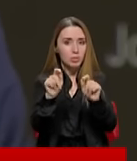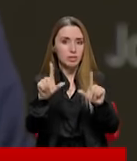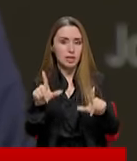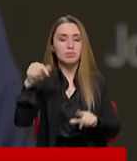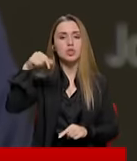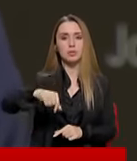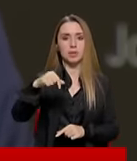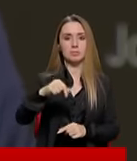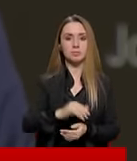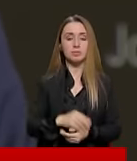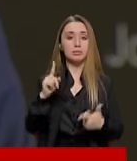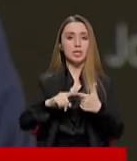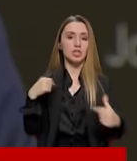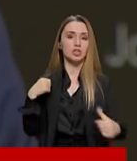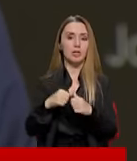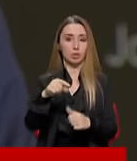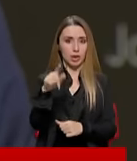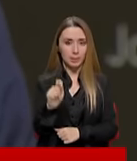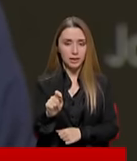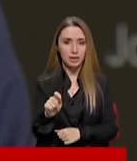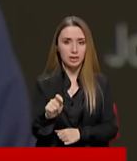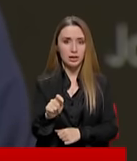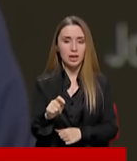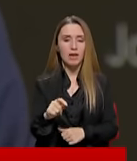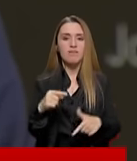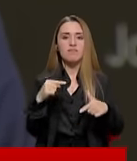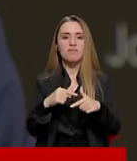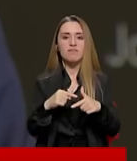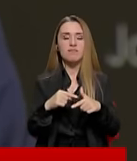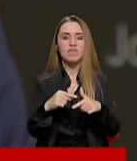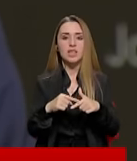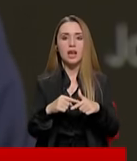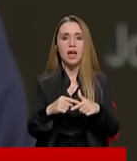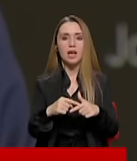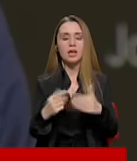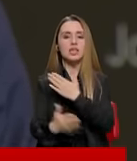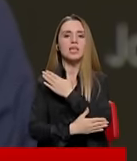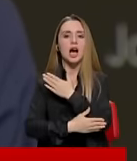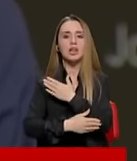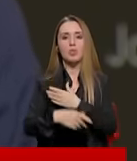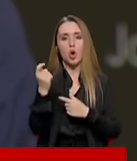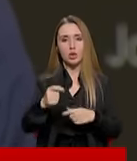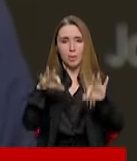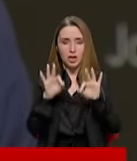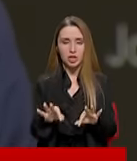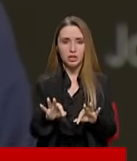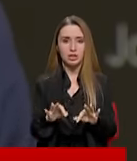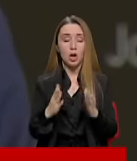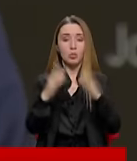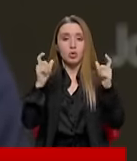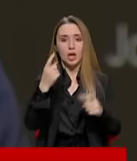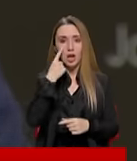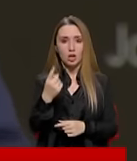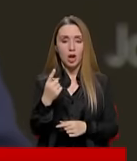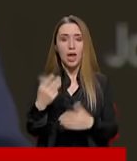de Eee ikinci defa bunu yaptık filtr ver fid Ver uygulamasını başlattık çünkü büyük kentlerde